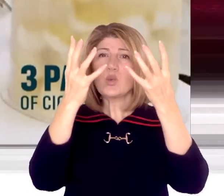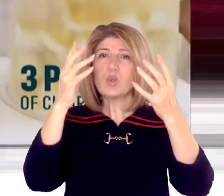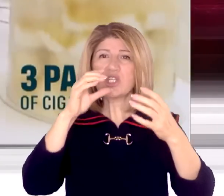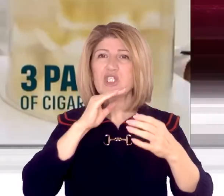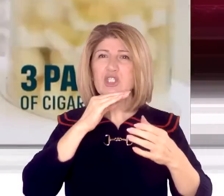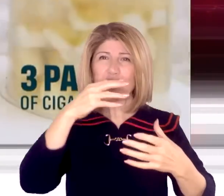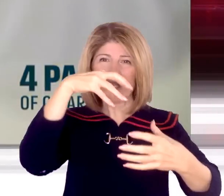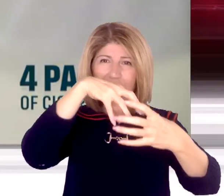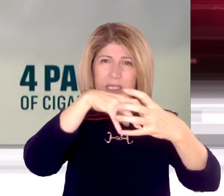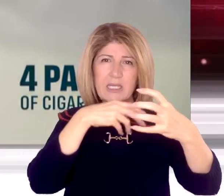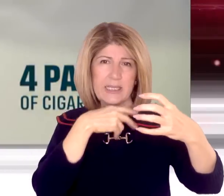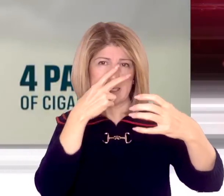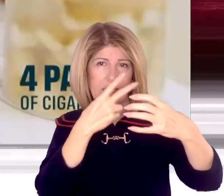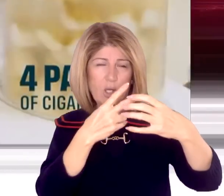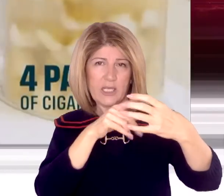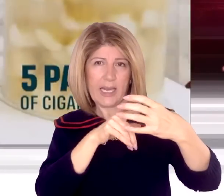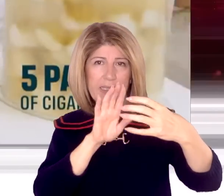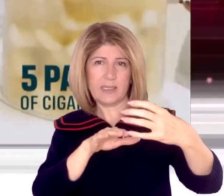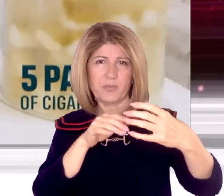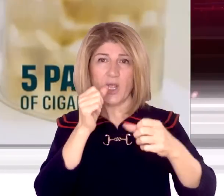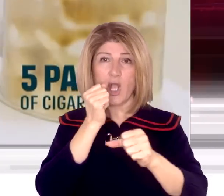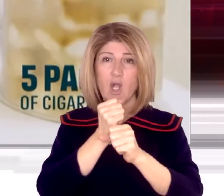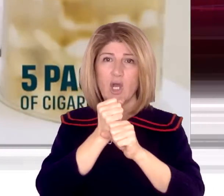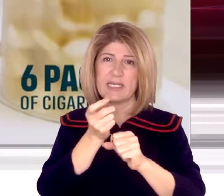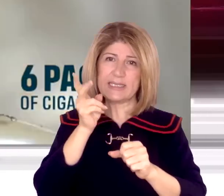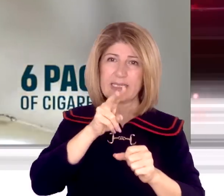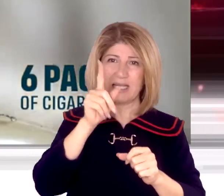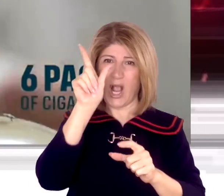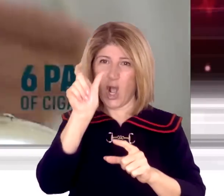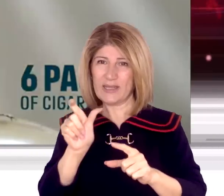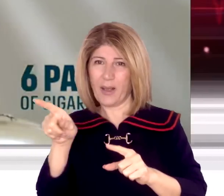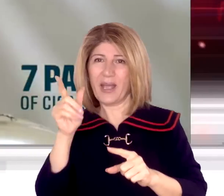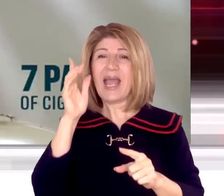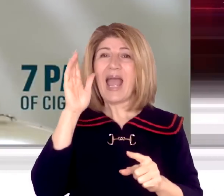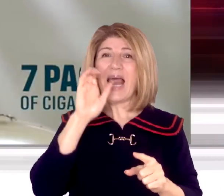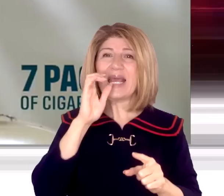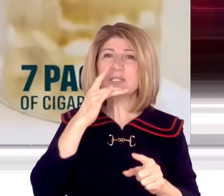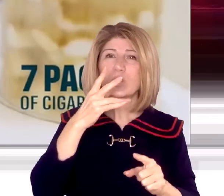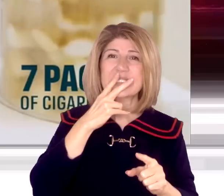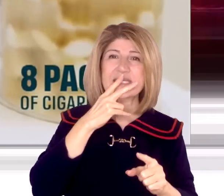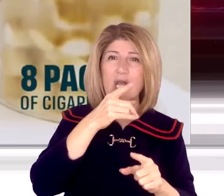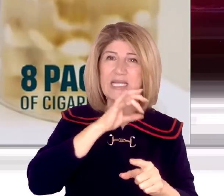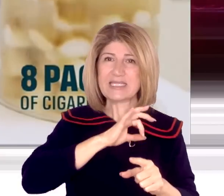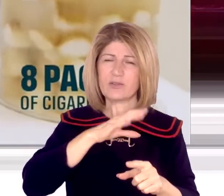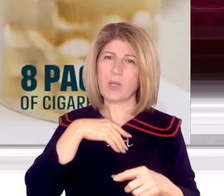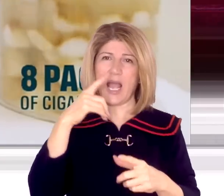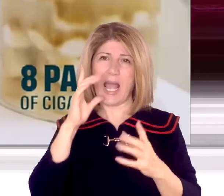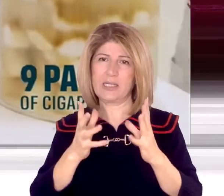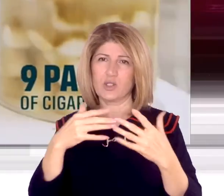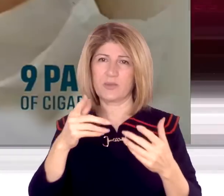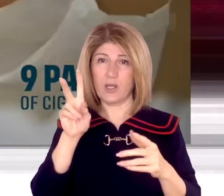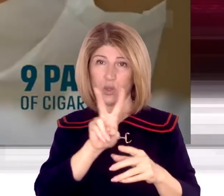رو سوزوندیم و دودشو توی یه ظرف شیشه‌ای جمع کردیم. کار مشابهی هم برای مصرف ماهیانه یه فردی که از